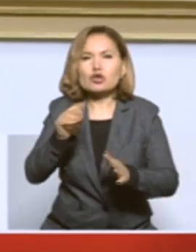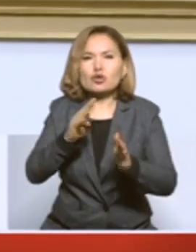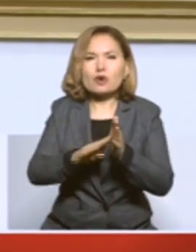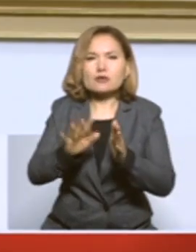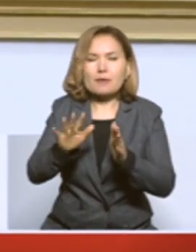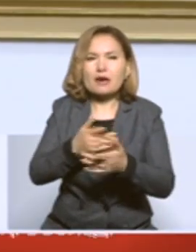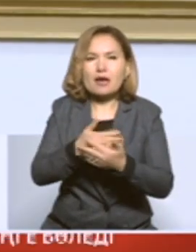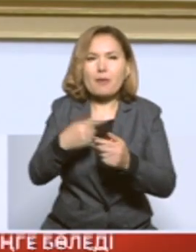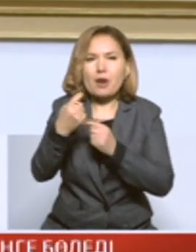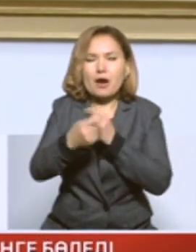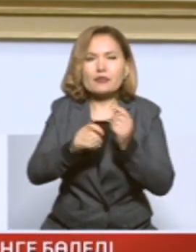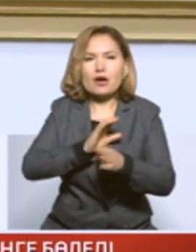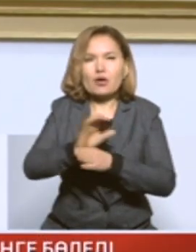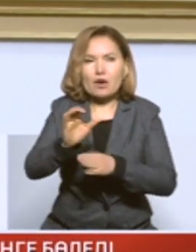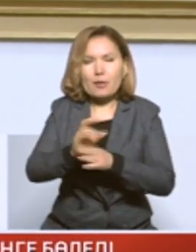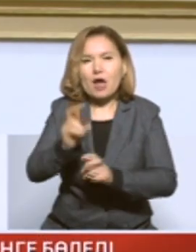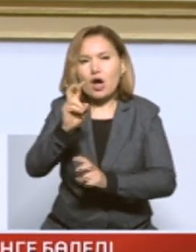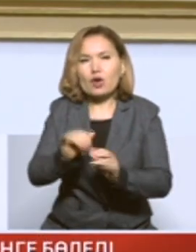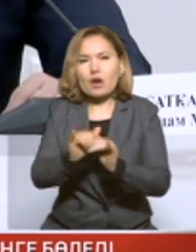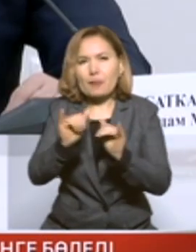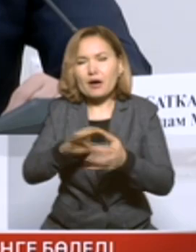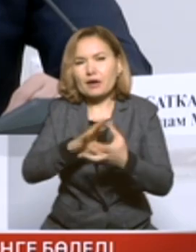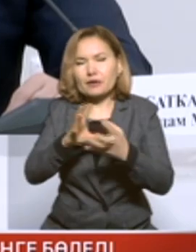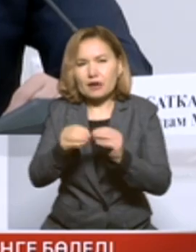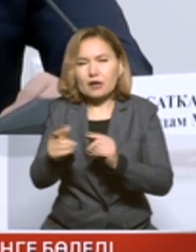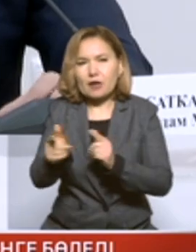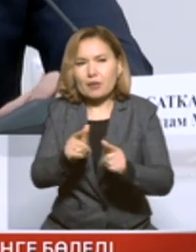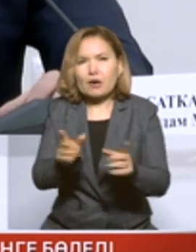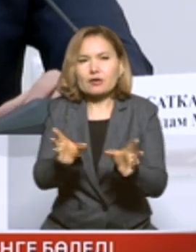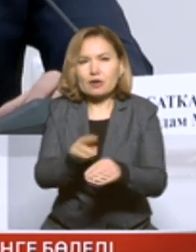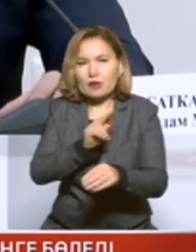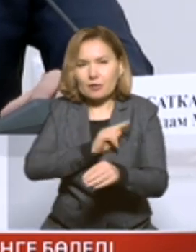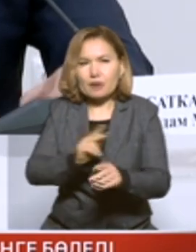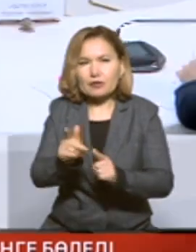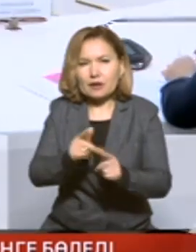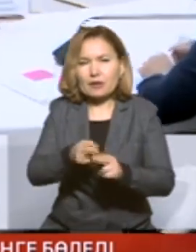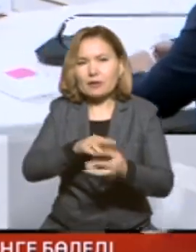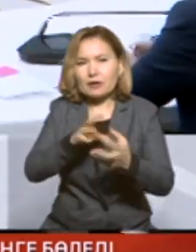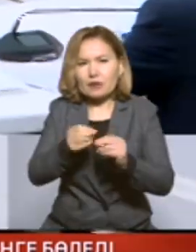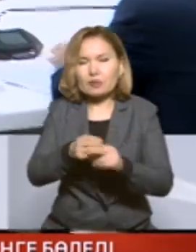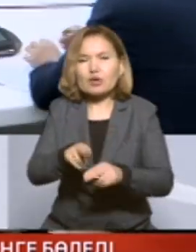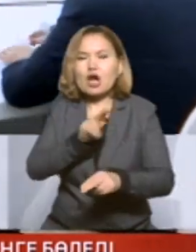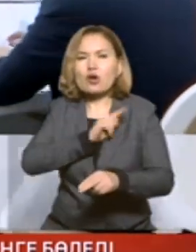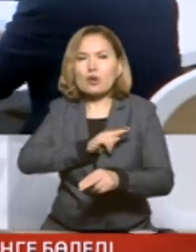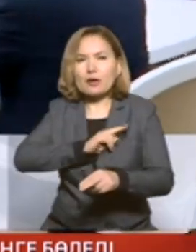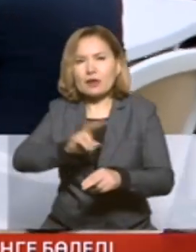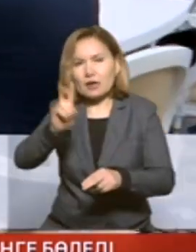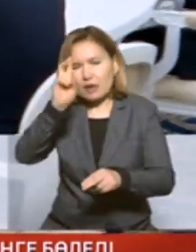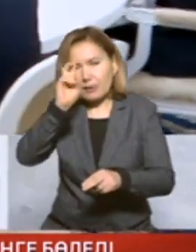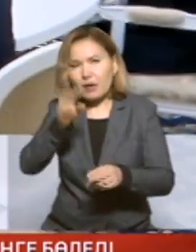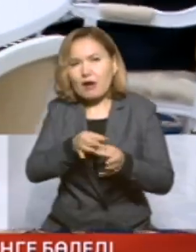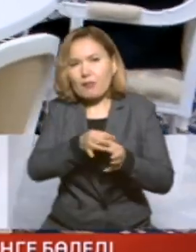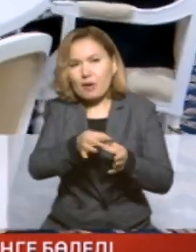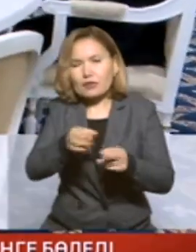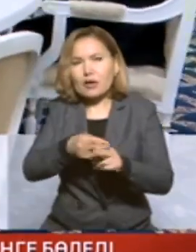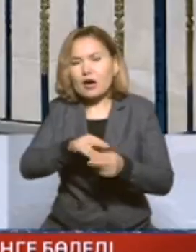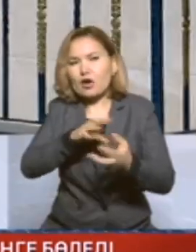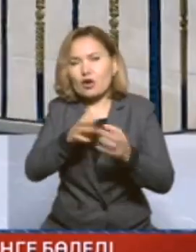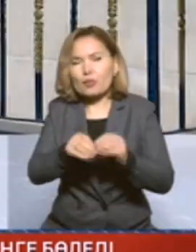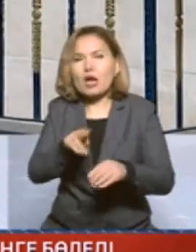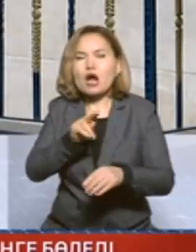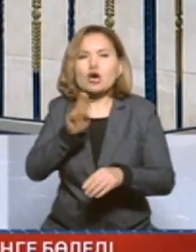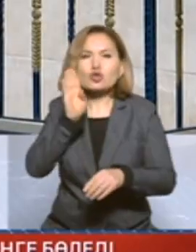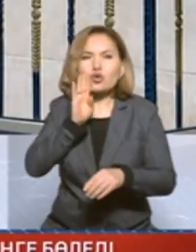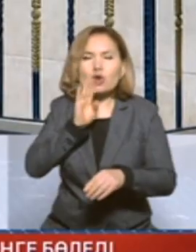тауар позициясы бойынша экспортты ұлғайтуға дайын екенін айтты. Сондай-ақ вегетациялық кезеңде мемлекетаралық пайдаланудағы